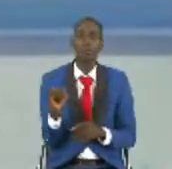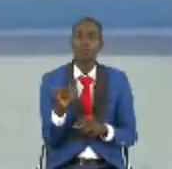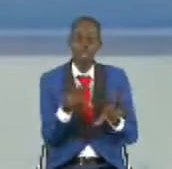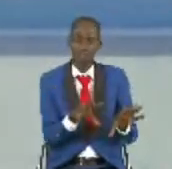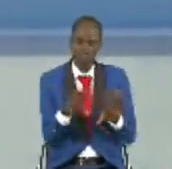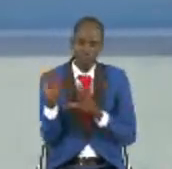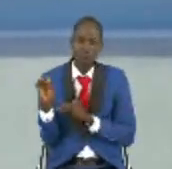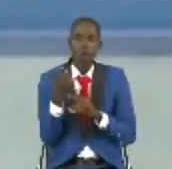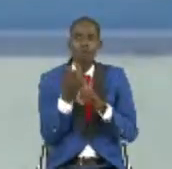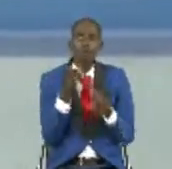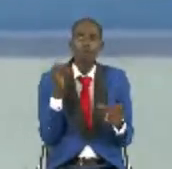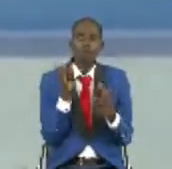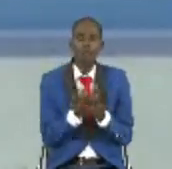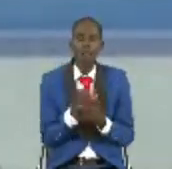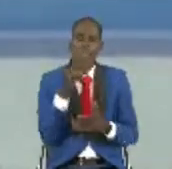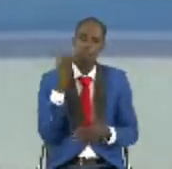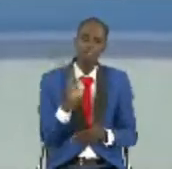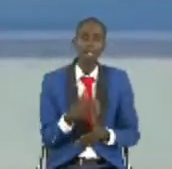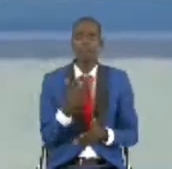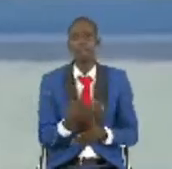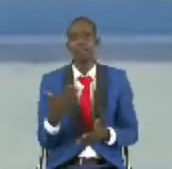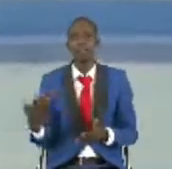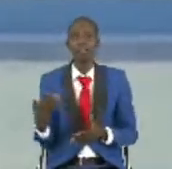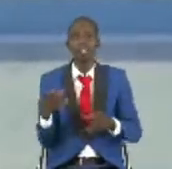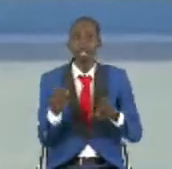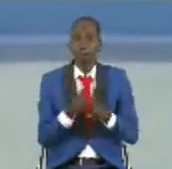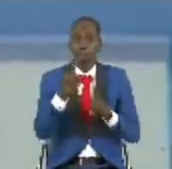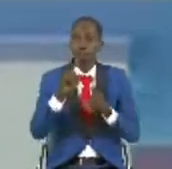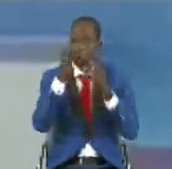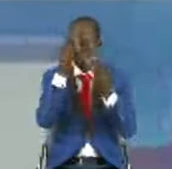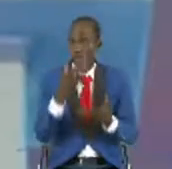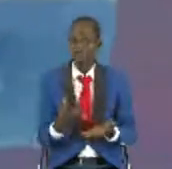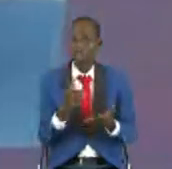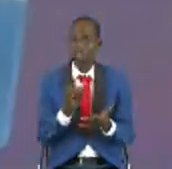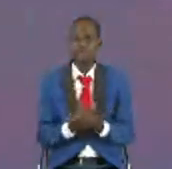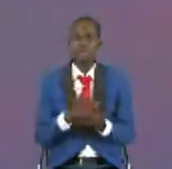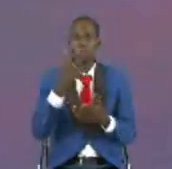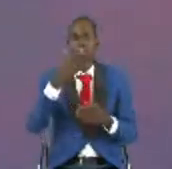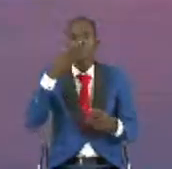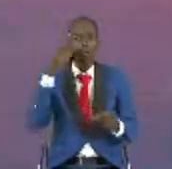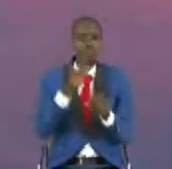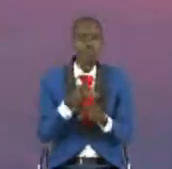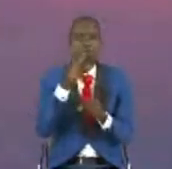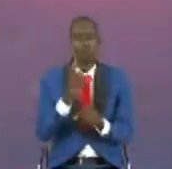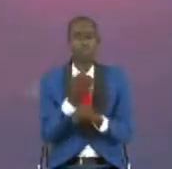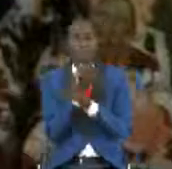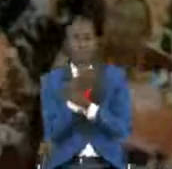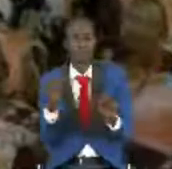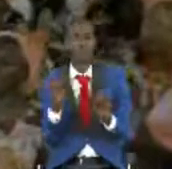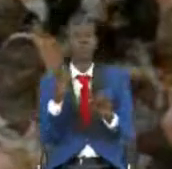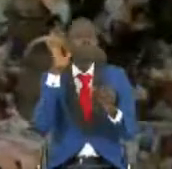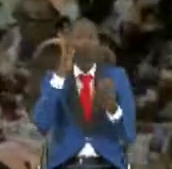S'éloigne de l'iniquité. Et comme tu le fais ce soir, la promesse, la rédemption promise